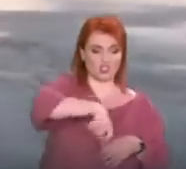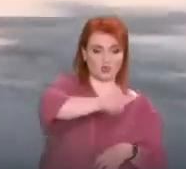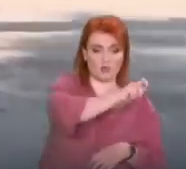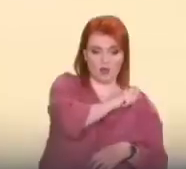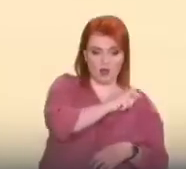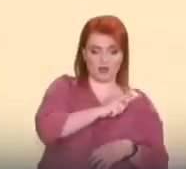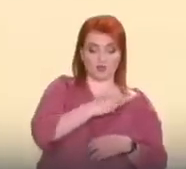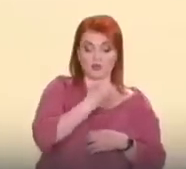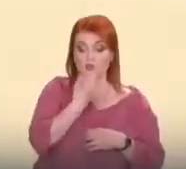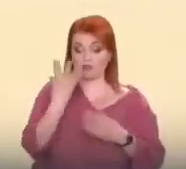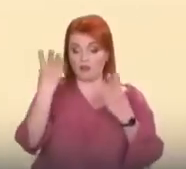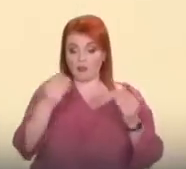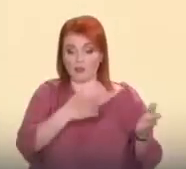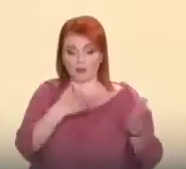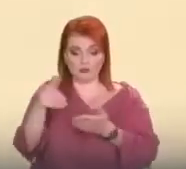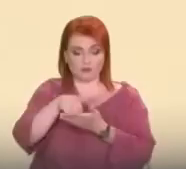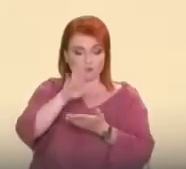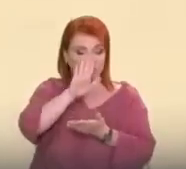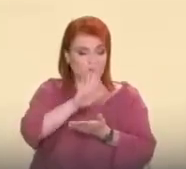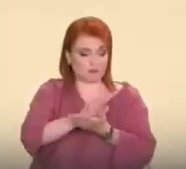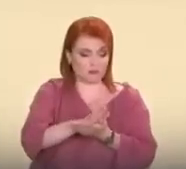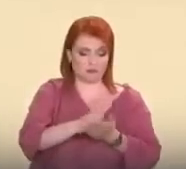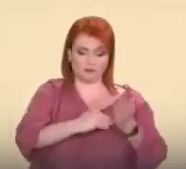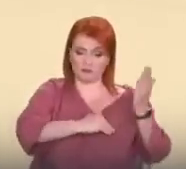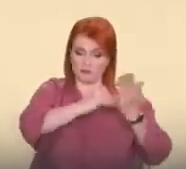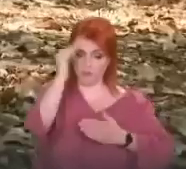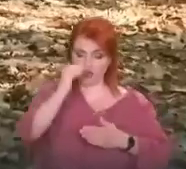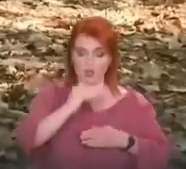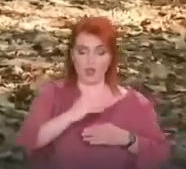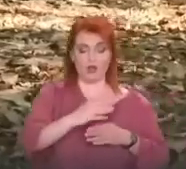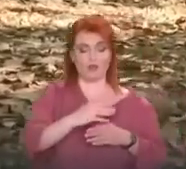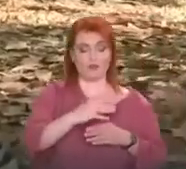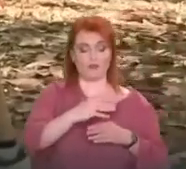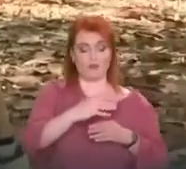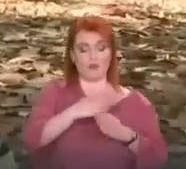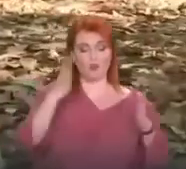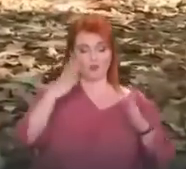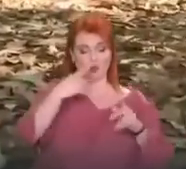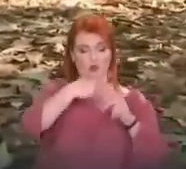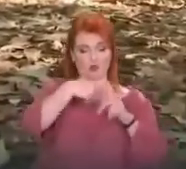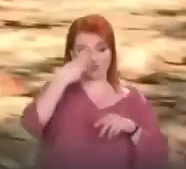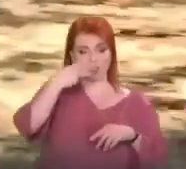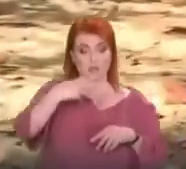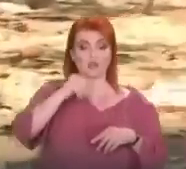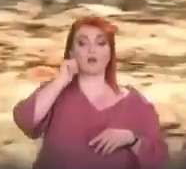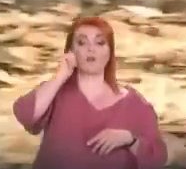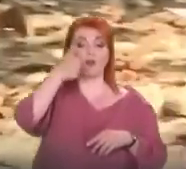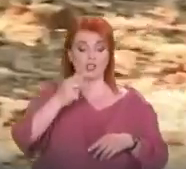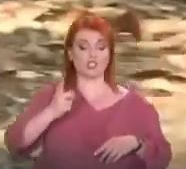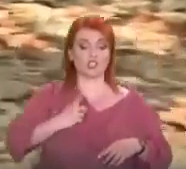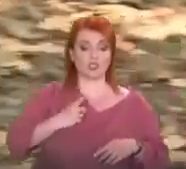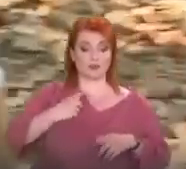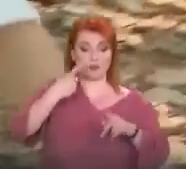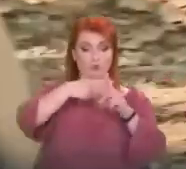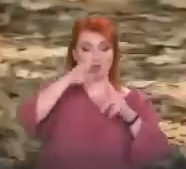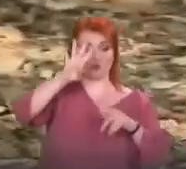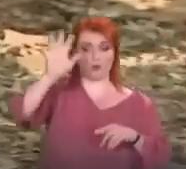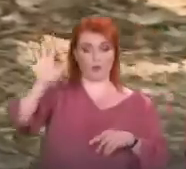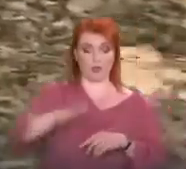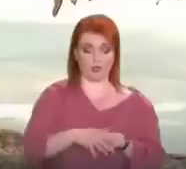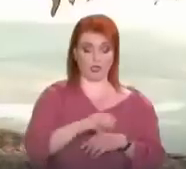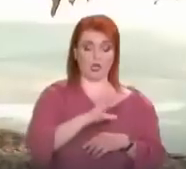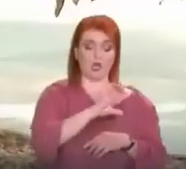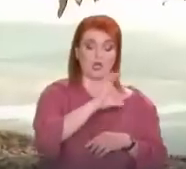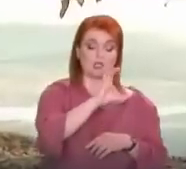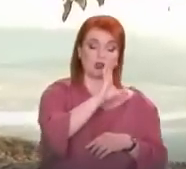zile se înregistrează temperaturi de foc de peste 30 de grade, iar mâine se așteaptă 45 de grade Celsius în Cordoba și